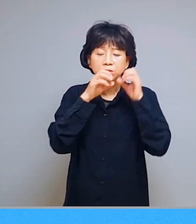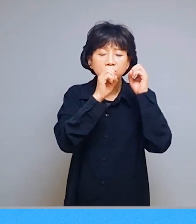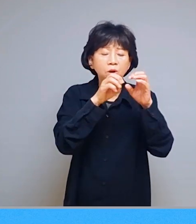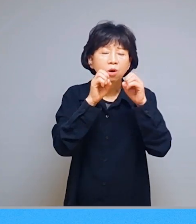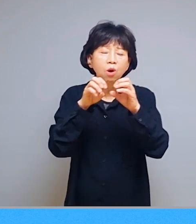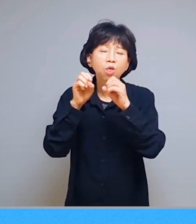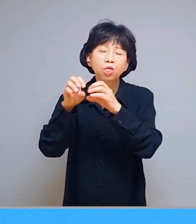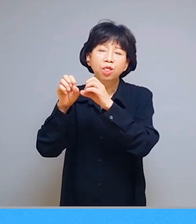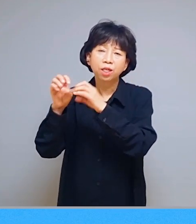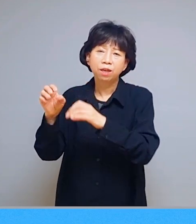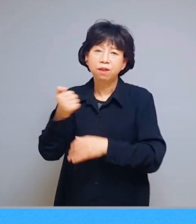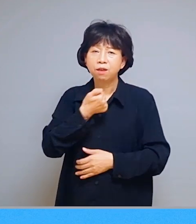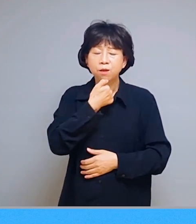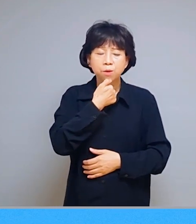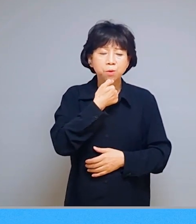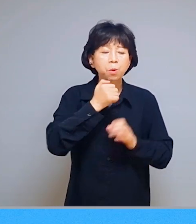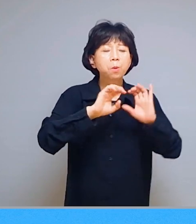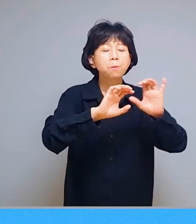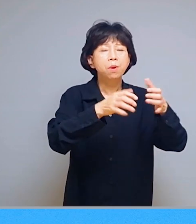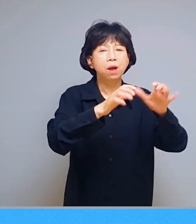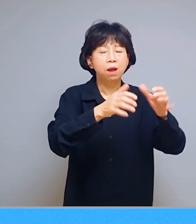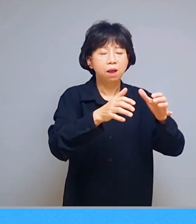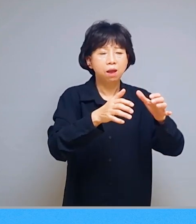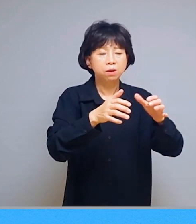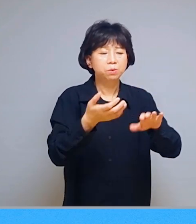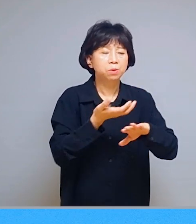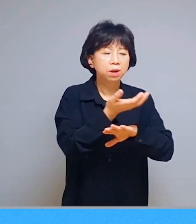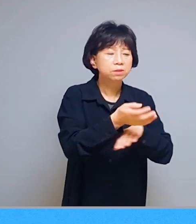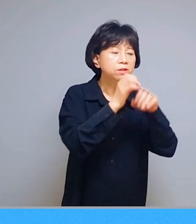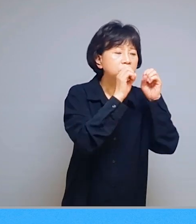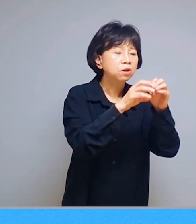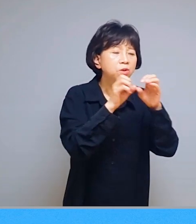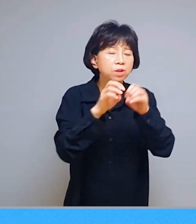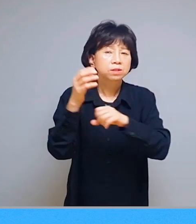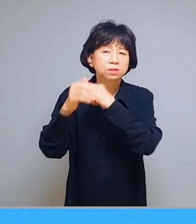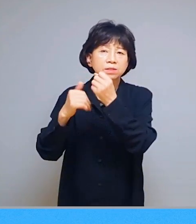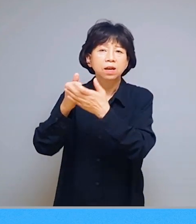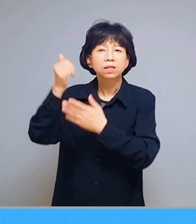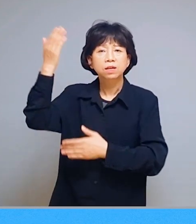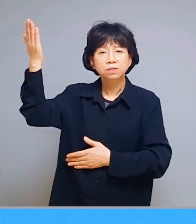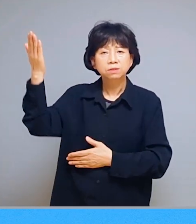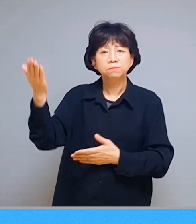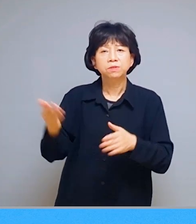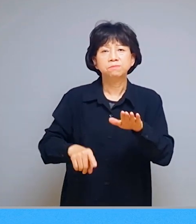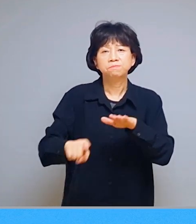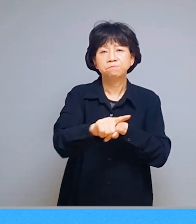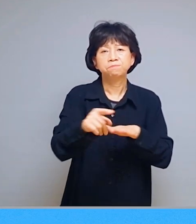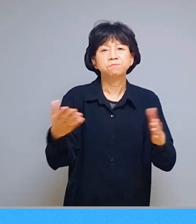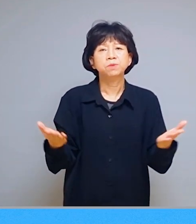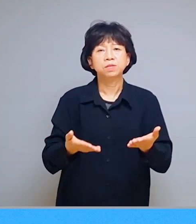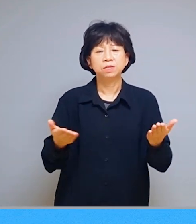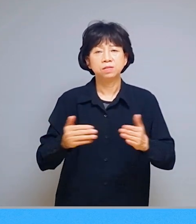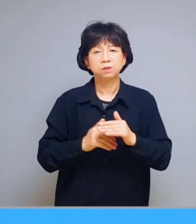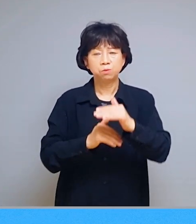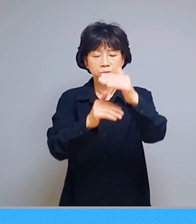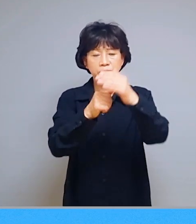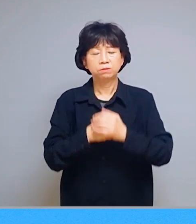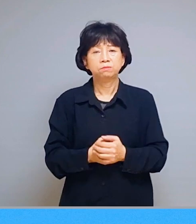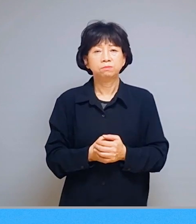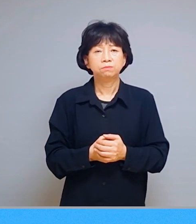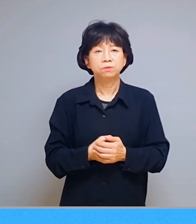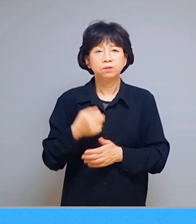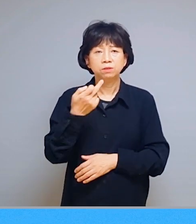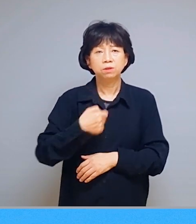전하게 만드시는 하나님이 일하시는 과정인 줄 믿습니다. 사도행전 25장